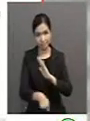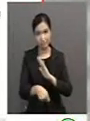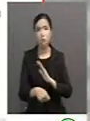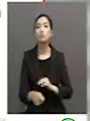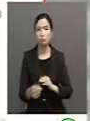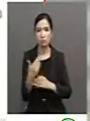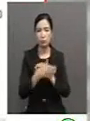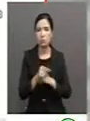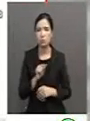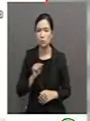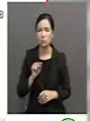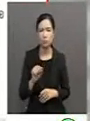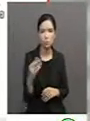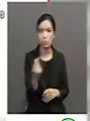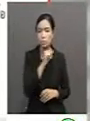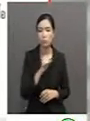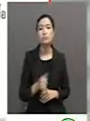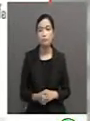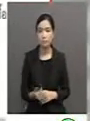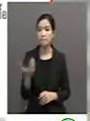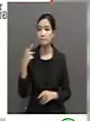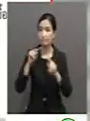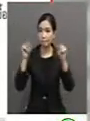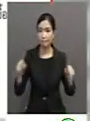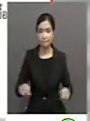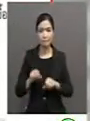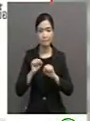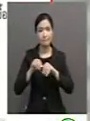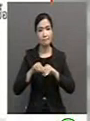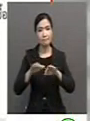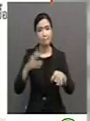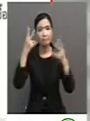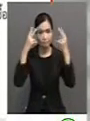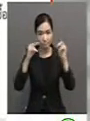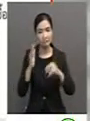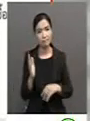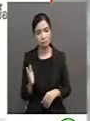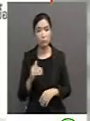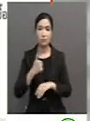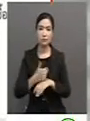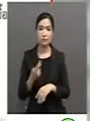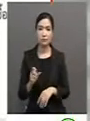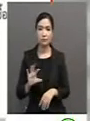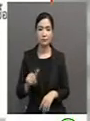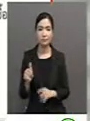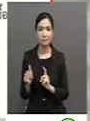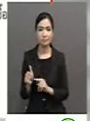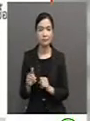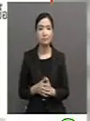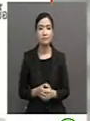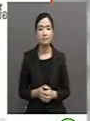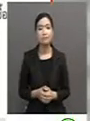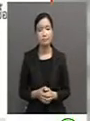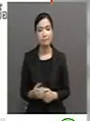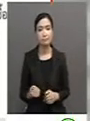เมื่อวานนี้ราชกิจจานุเบกษาเผยแพร่คำสั่งพลเอกประยุทธ์จันทร์โอชานายกรัฐมนตรีและหัวหน้าคณะรักษาความสงบแห่ง